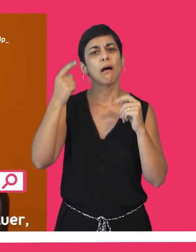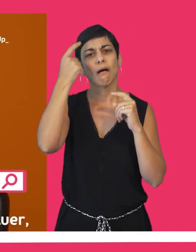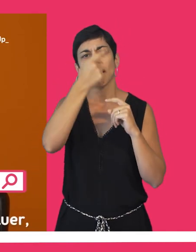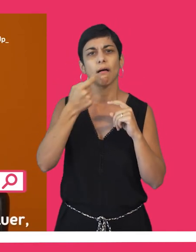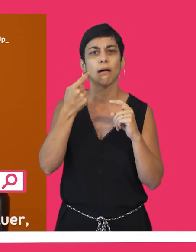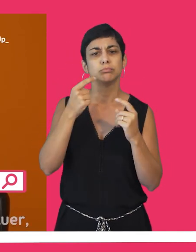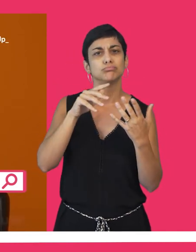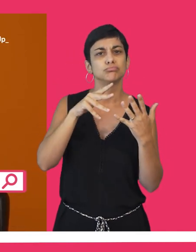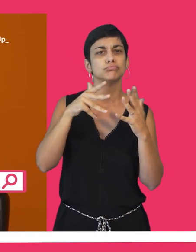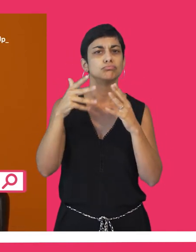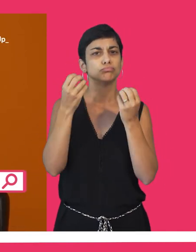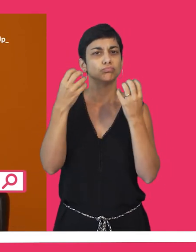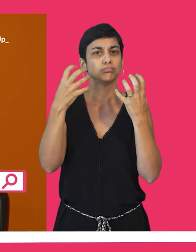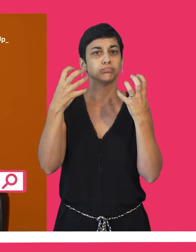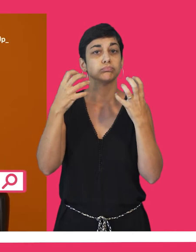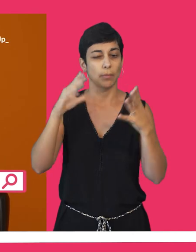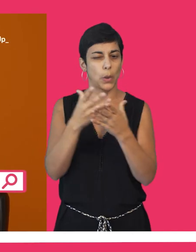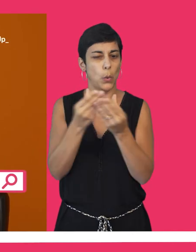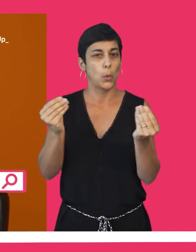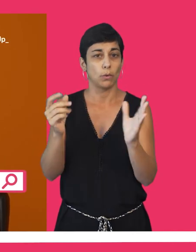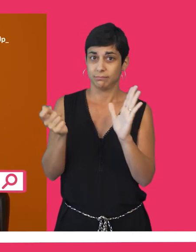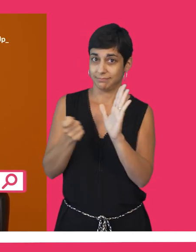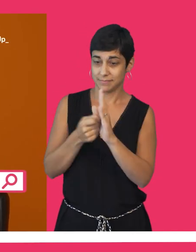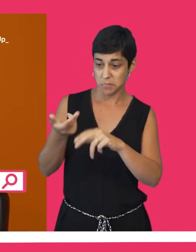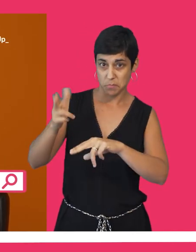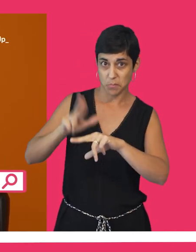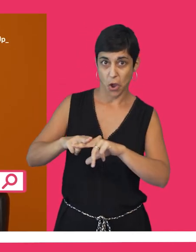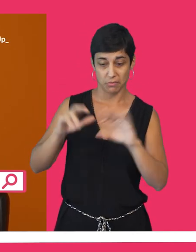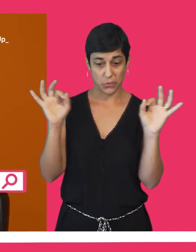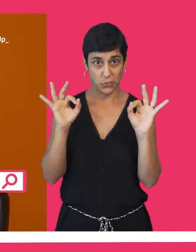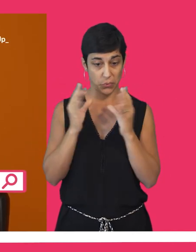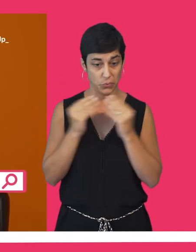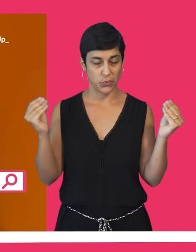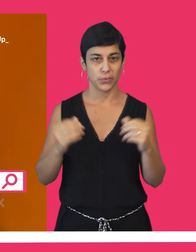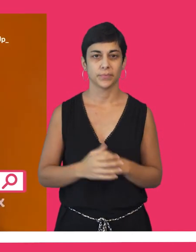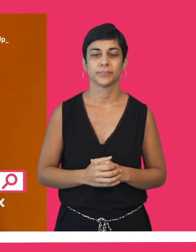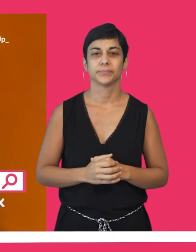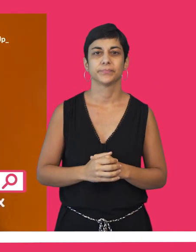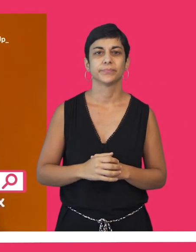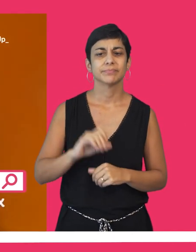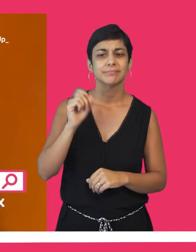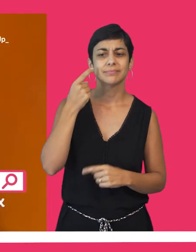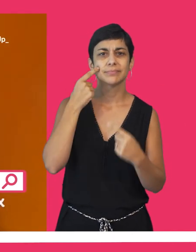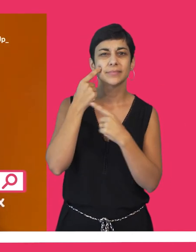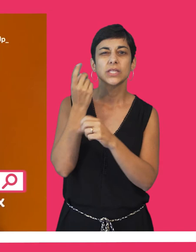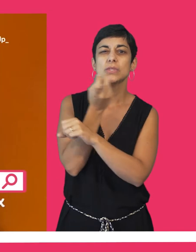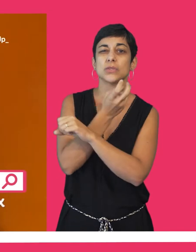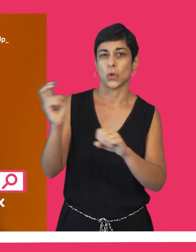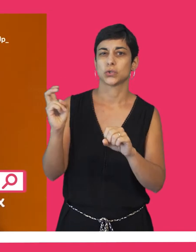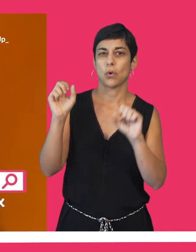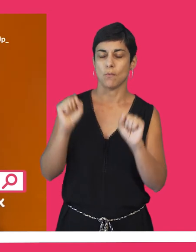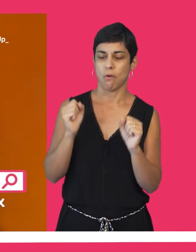petit peu continuer à évoluer, à gonfler, puis à disparaître et on meurt sans grain de beauté. Les grains de beauté qui sont dangereux peuvent